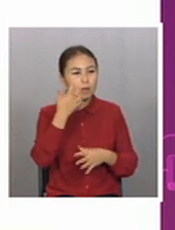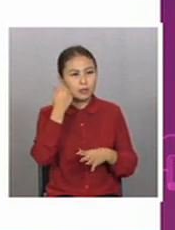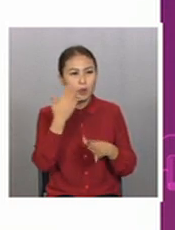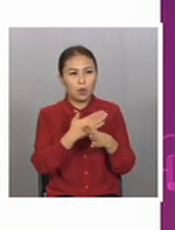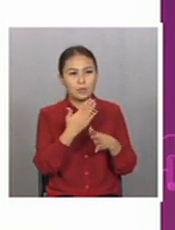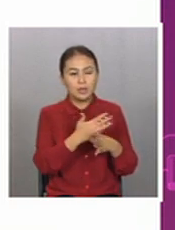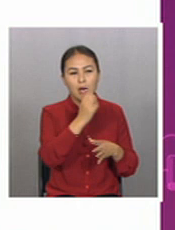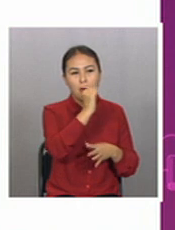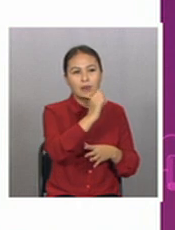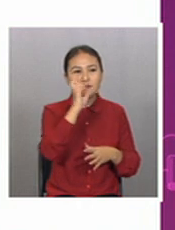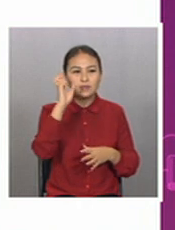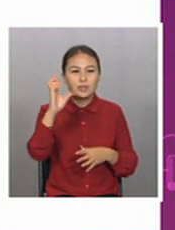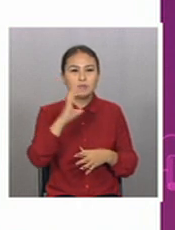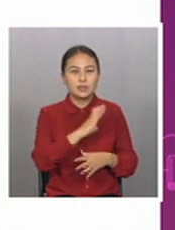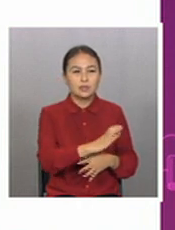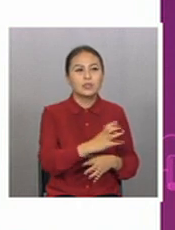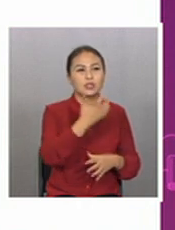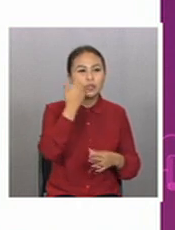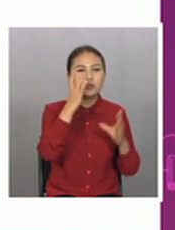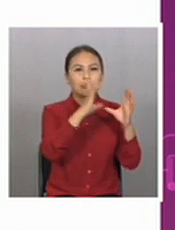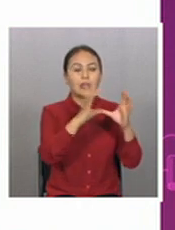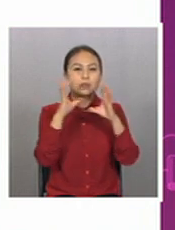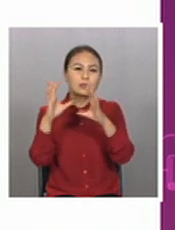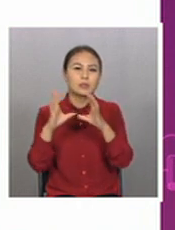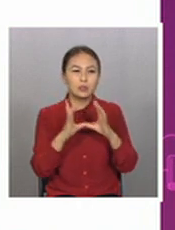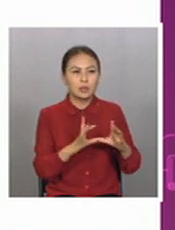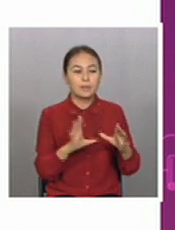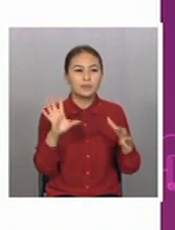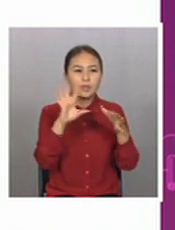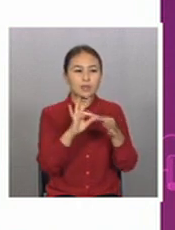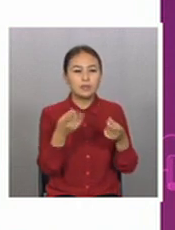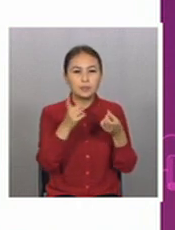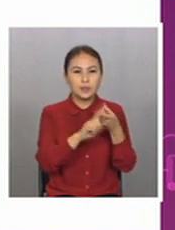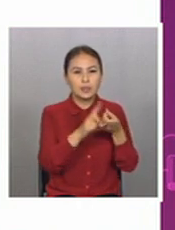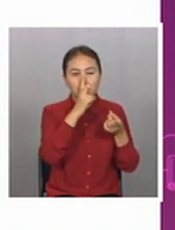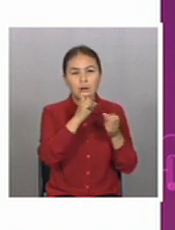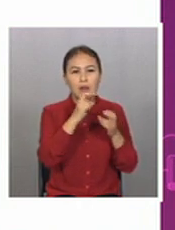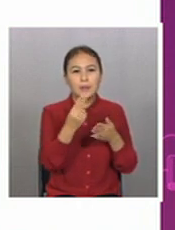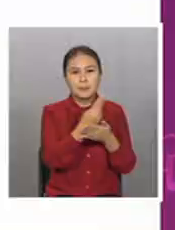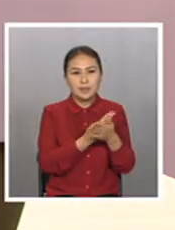А, В және С жиындарының қиылысуын бейнелейміз. Қалай бейнелейміз?